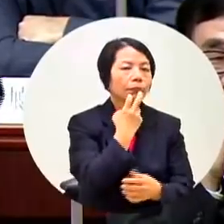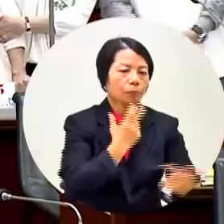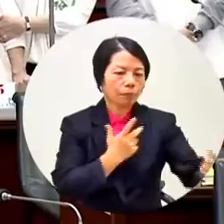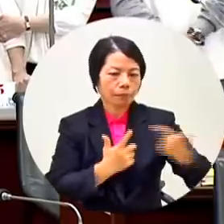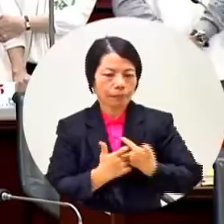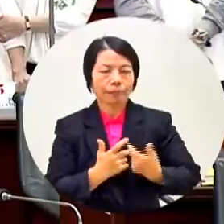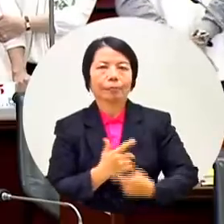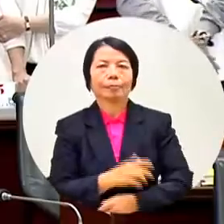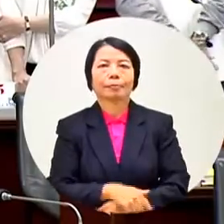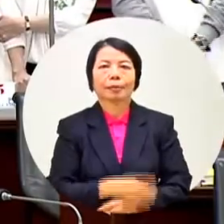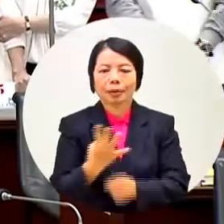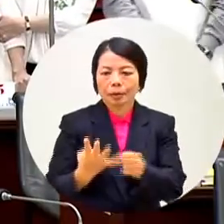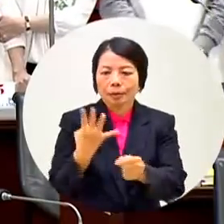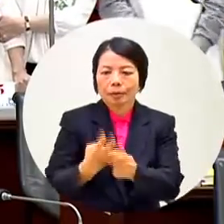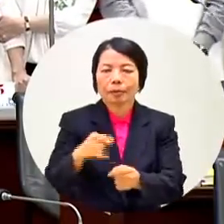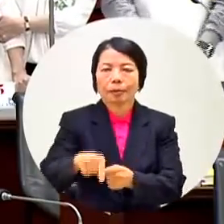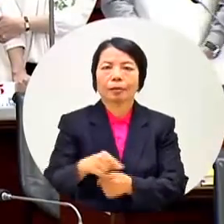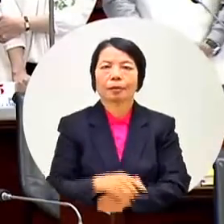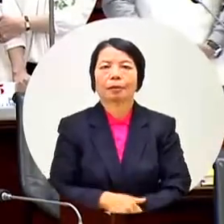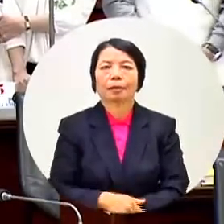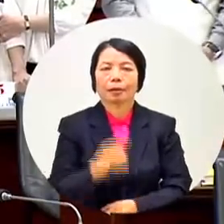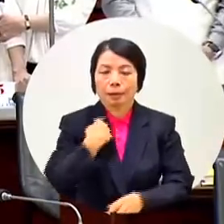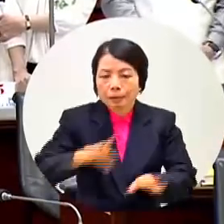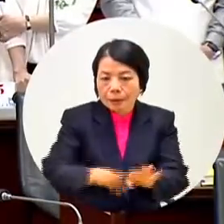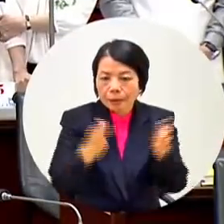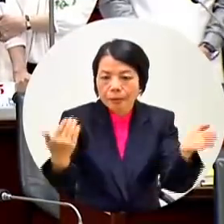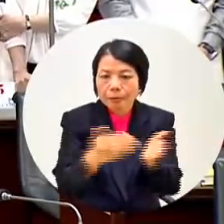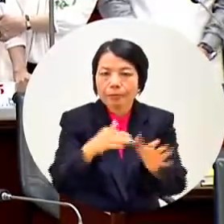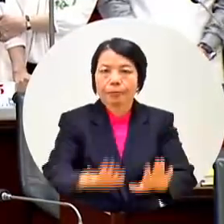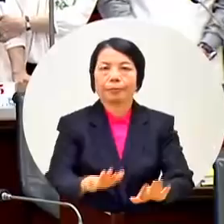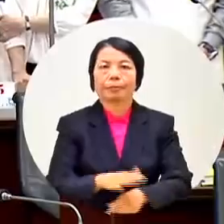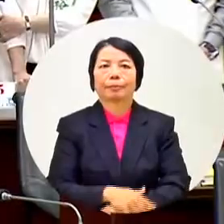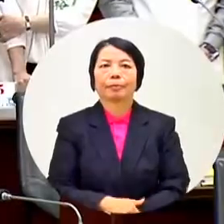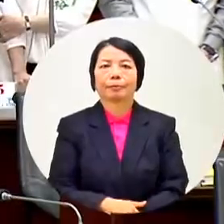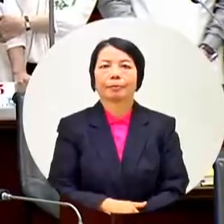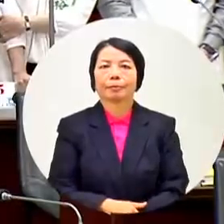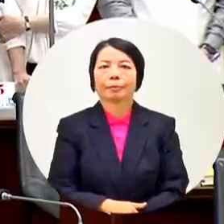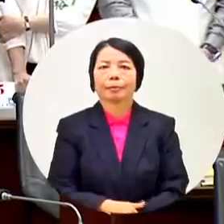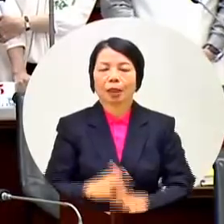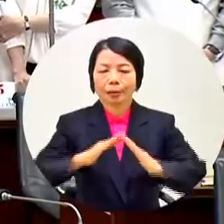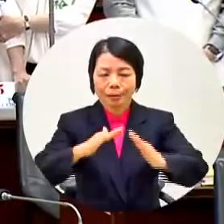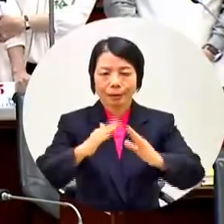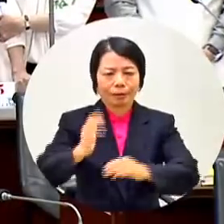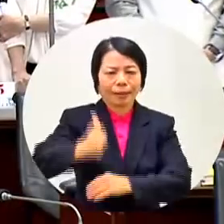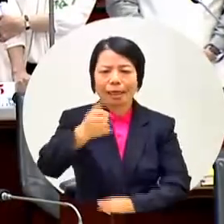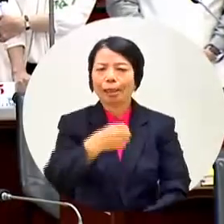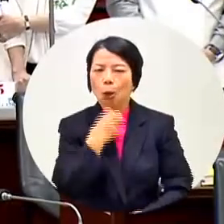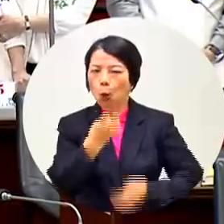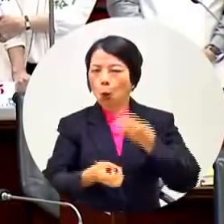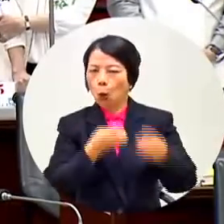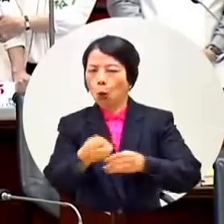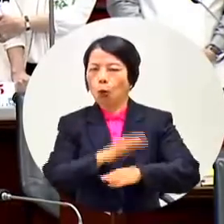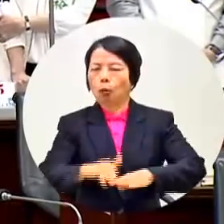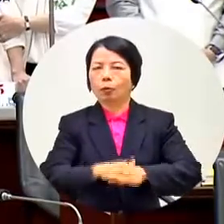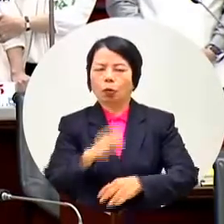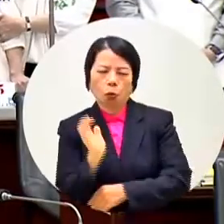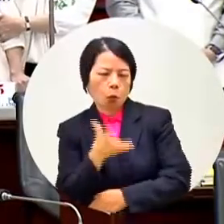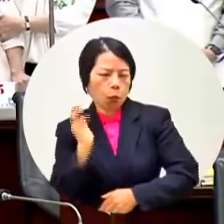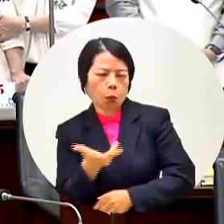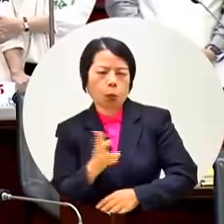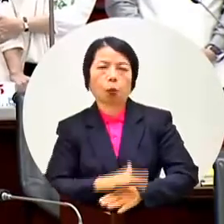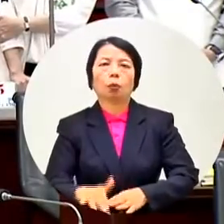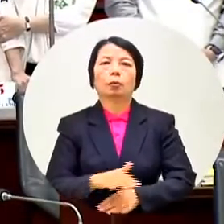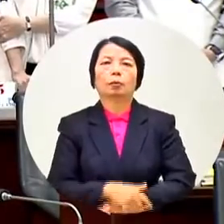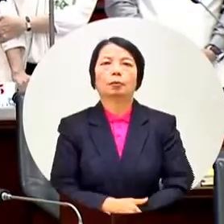我知你开始做 无。我市长我真侪，你做甲得罪过吼。十一个是你之前选举之前的证件。 啊，你若唔讲，我就要请你坐